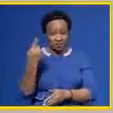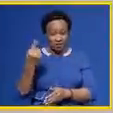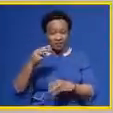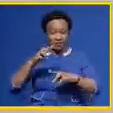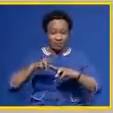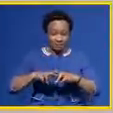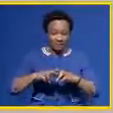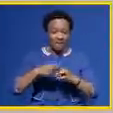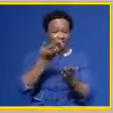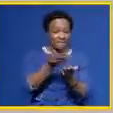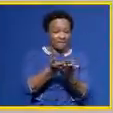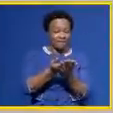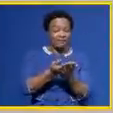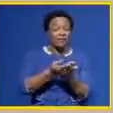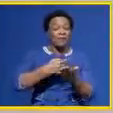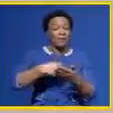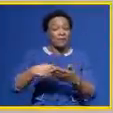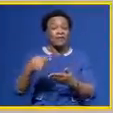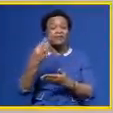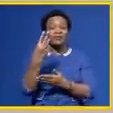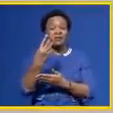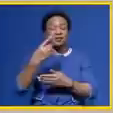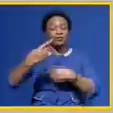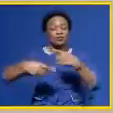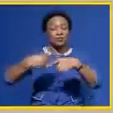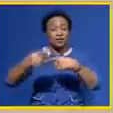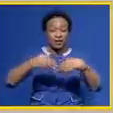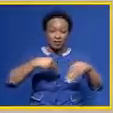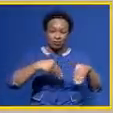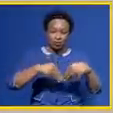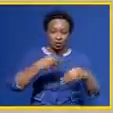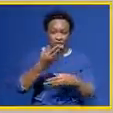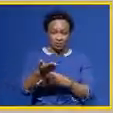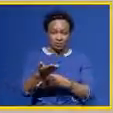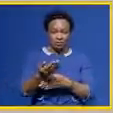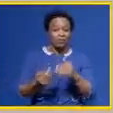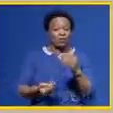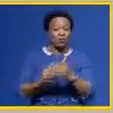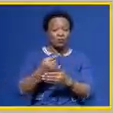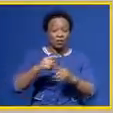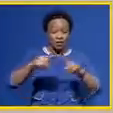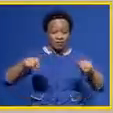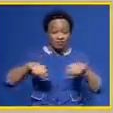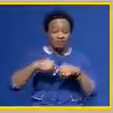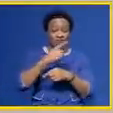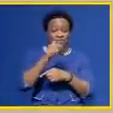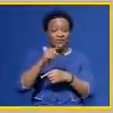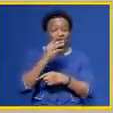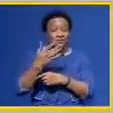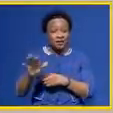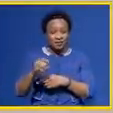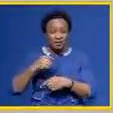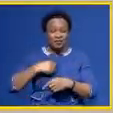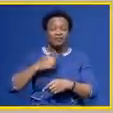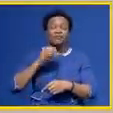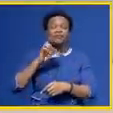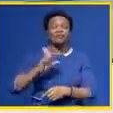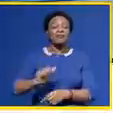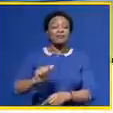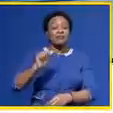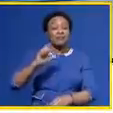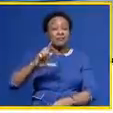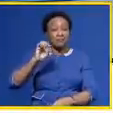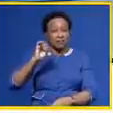ya kupendekeza majina matatu kuendelea na mchakato huo. Kutoka visiwani Zanzibar, mimi ni Ali Isa, Azam